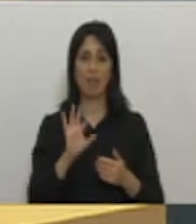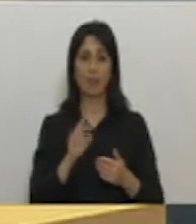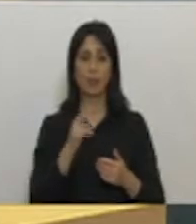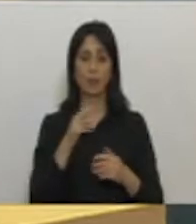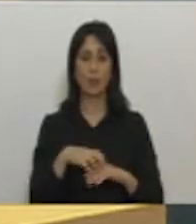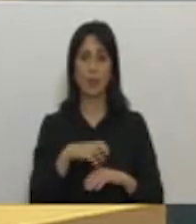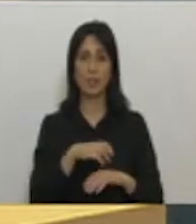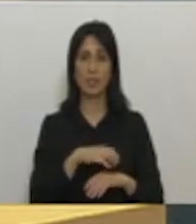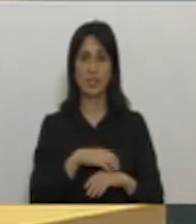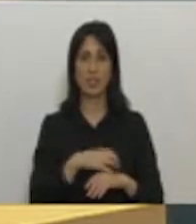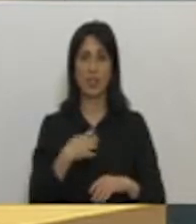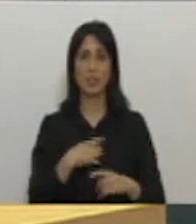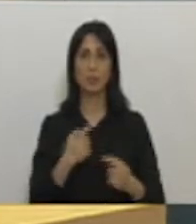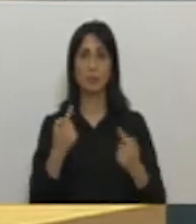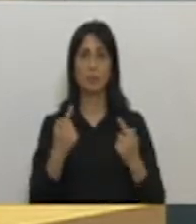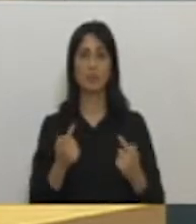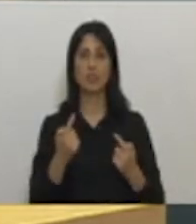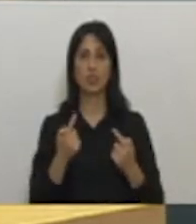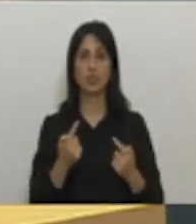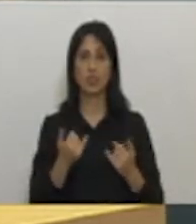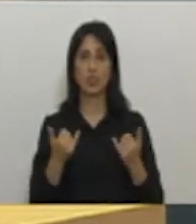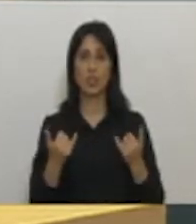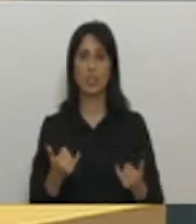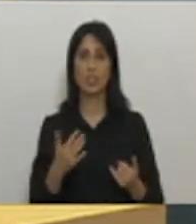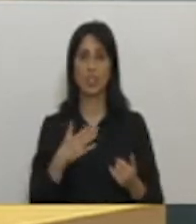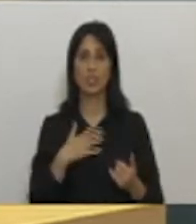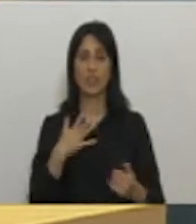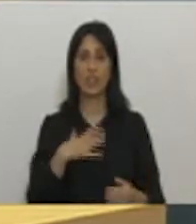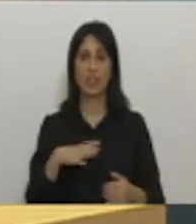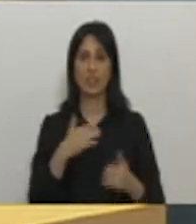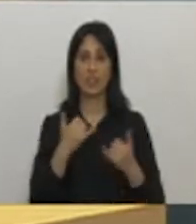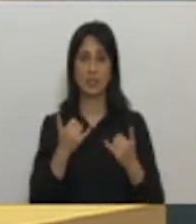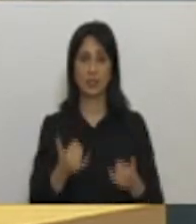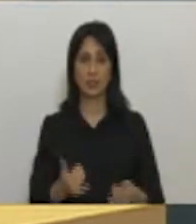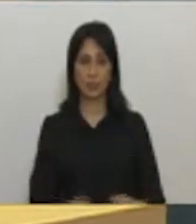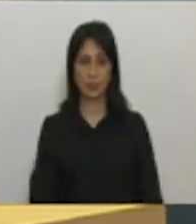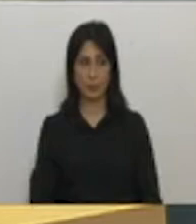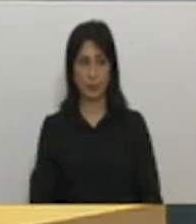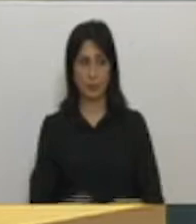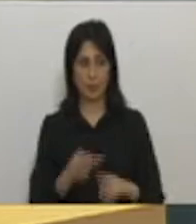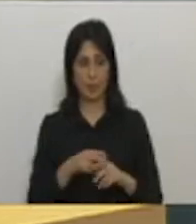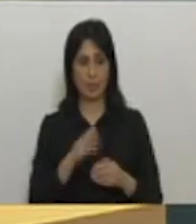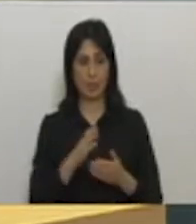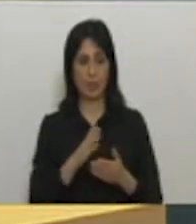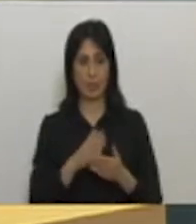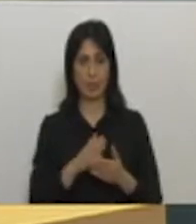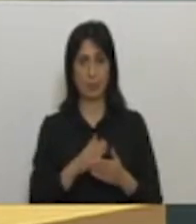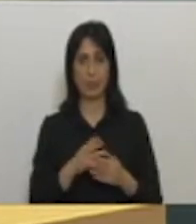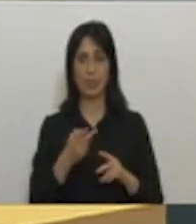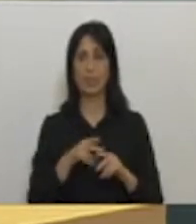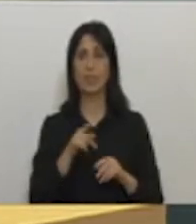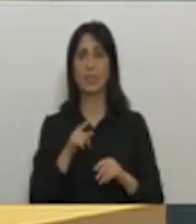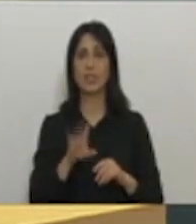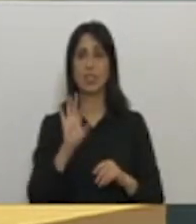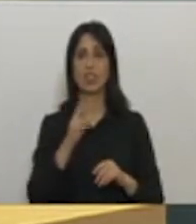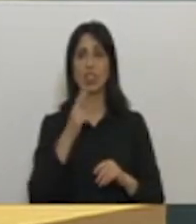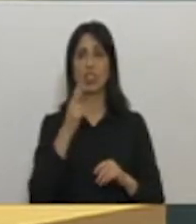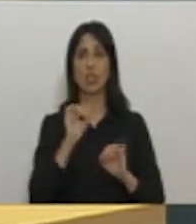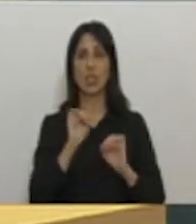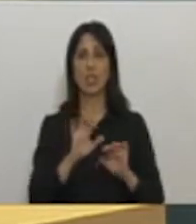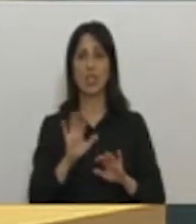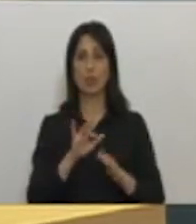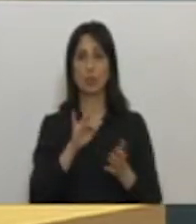სოციალისტებს მნიშვნელოვნად დღეს ჩვენი ქვეყნისთვის? ეს არის ის სოციალურად